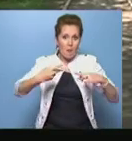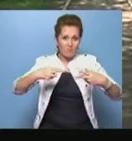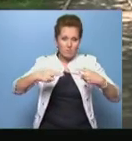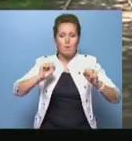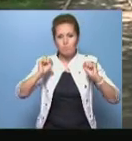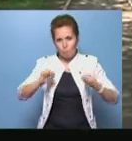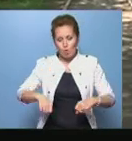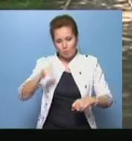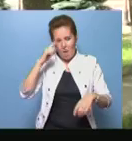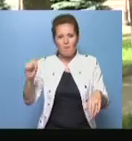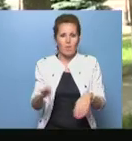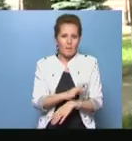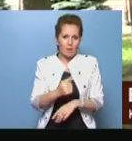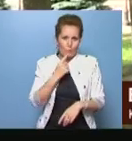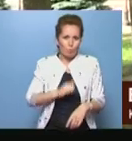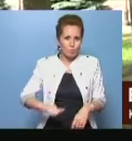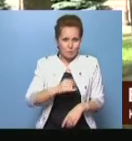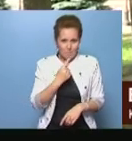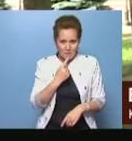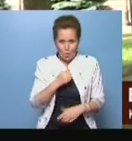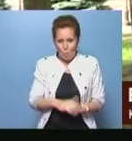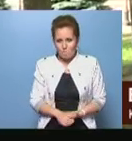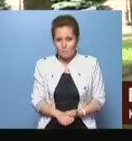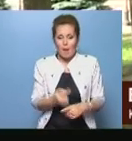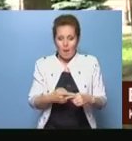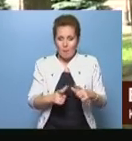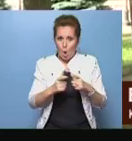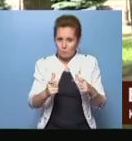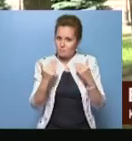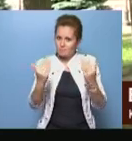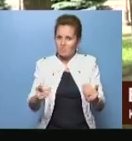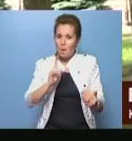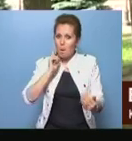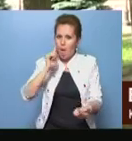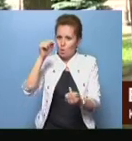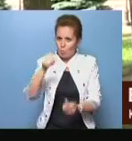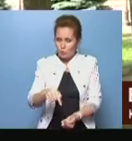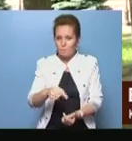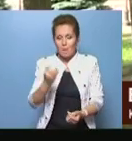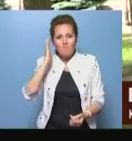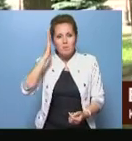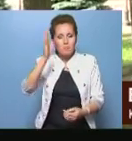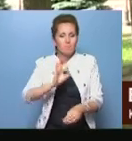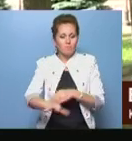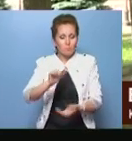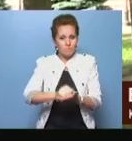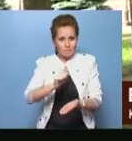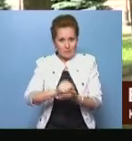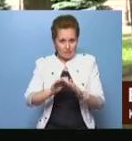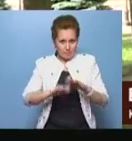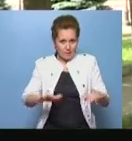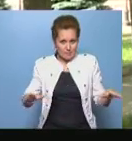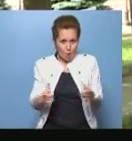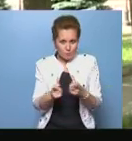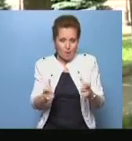овладеть азами удмуртского языка. Эти открытки направлены на молодежную тематику. Они в перспективе выпустить еще и детские открытки, а также в планах